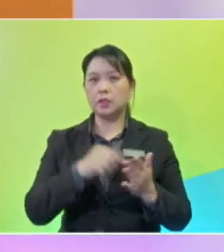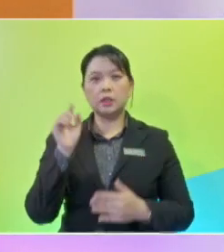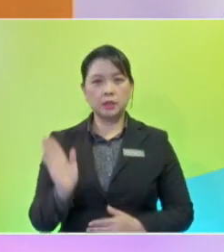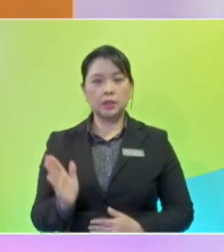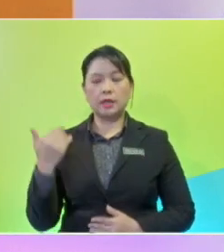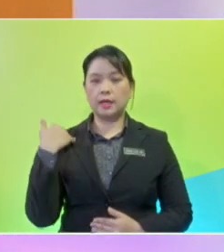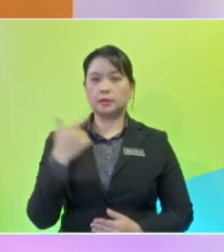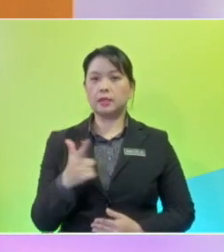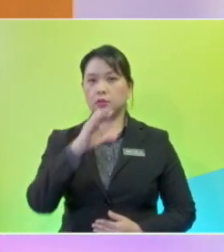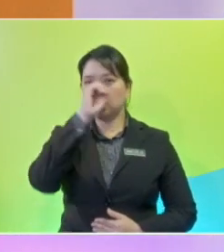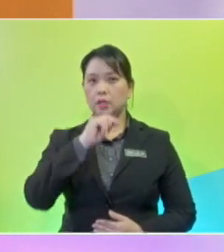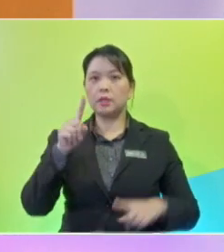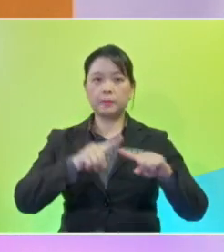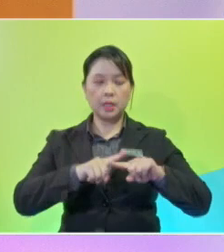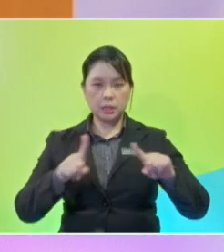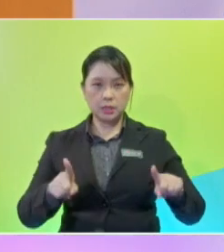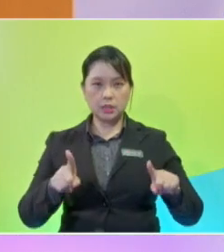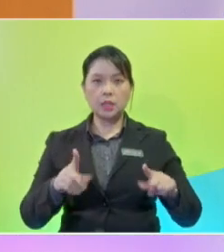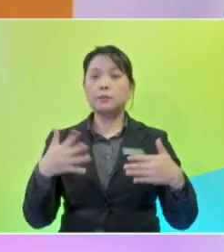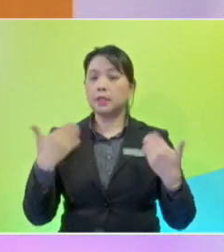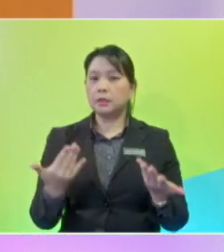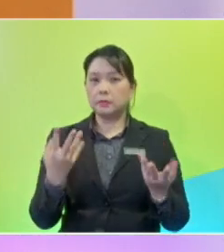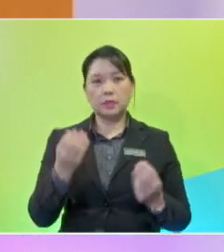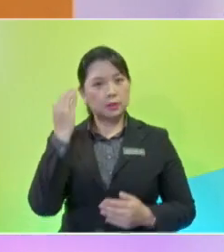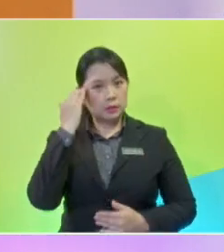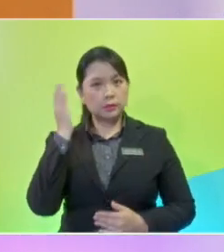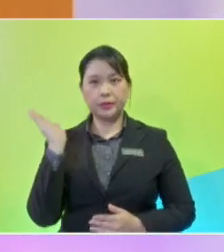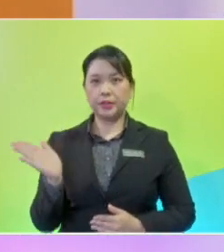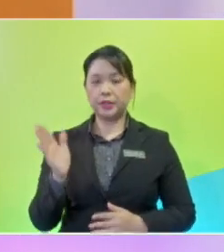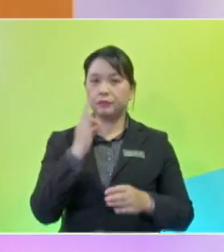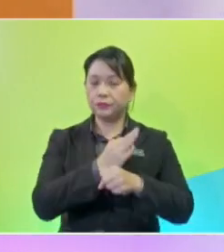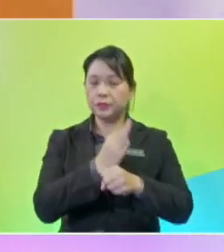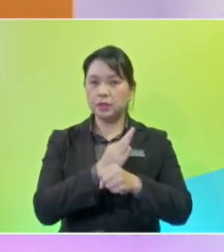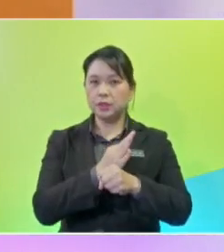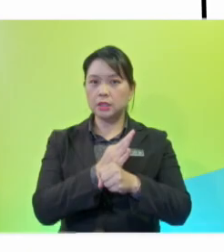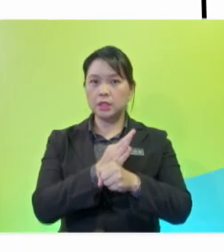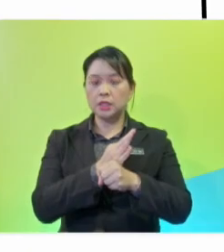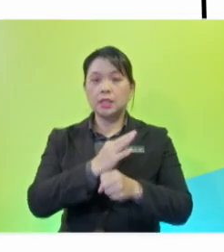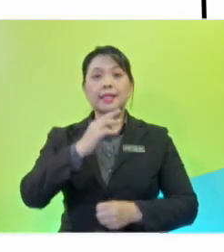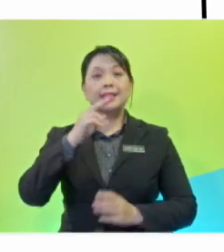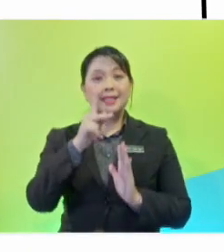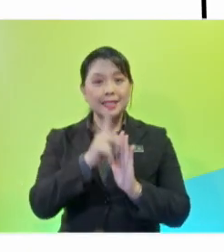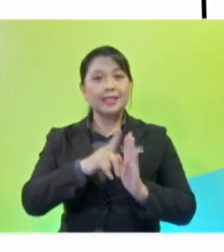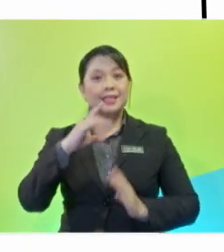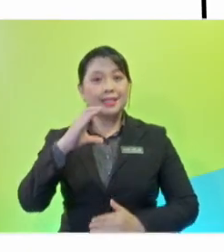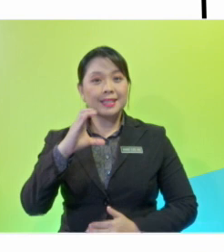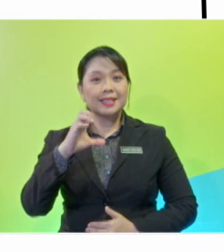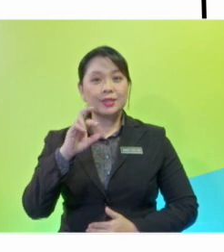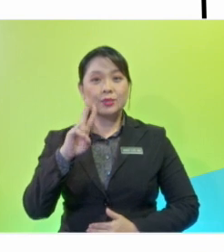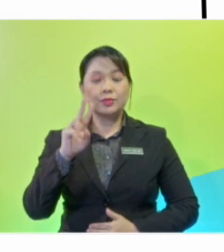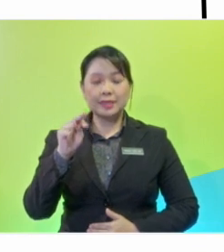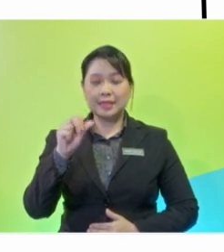pembedaan Oke gimana nih fungsi keturunan bila ada fungsi keturunan